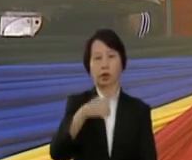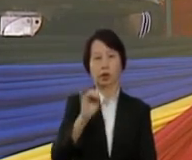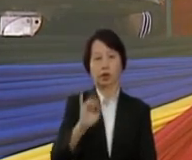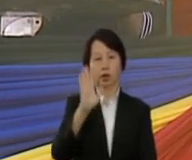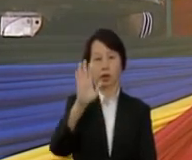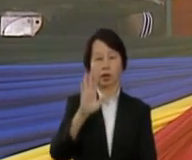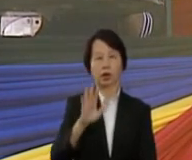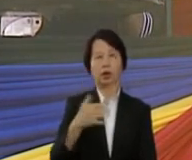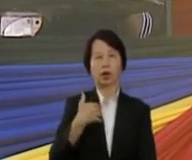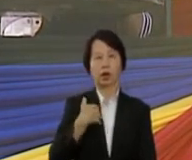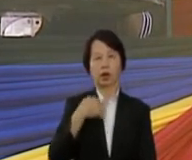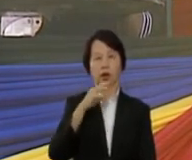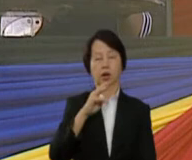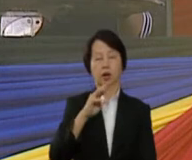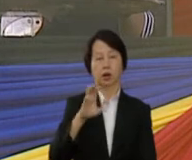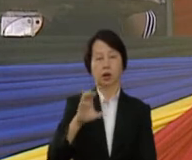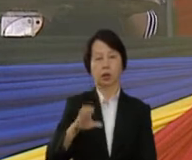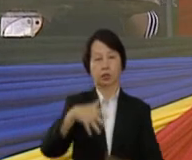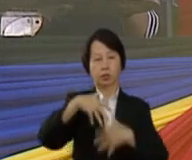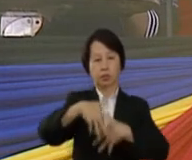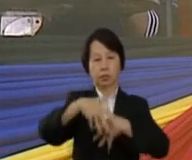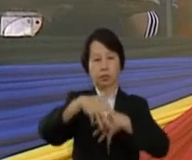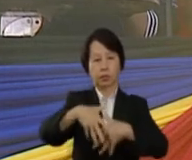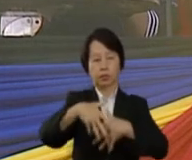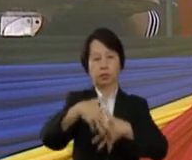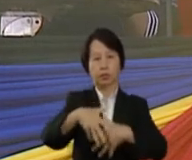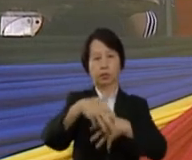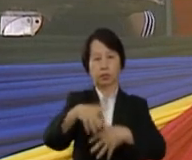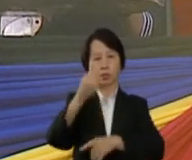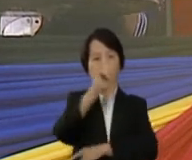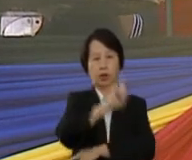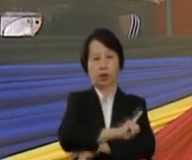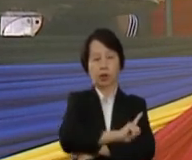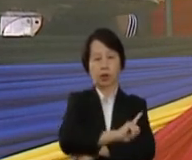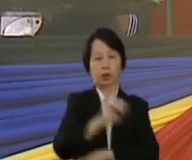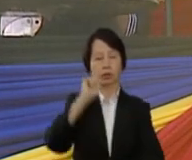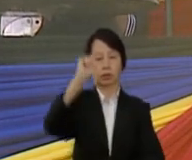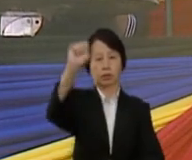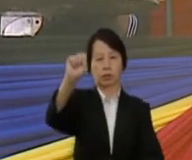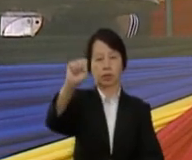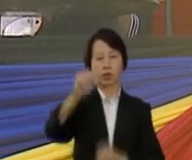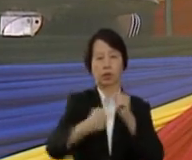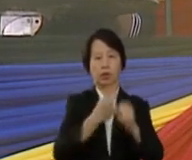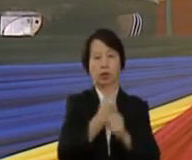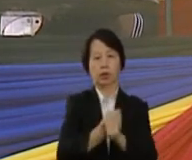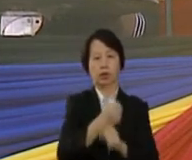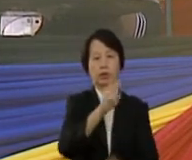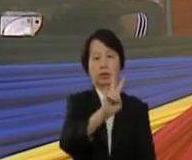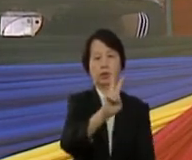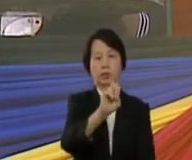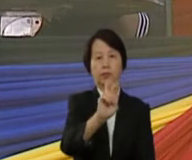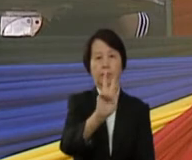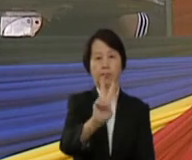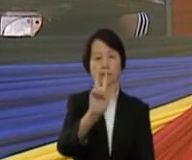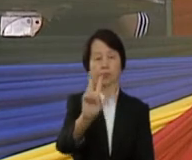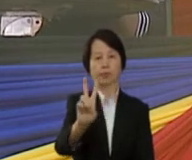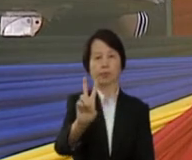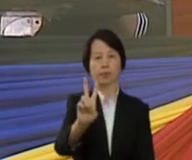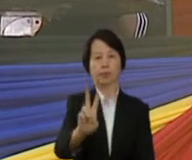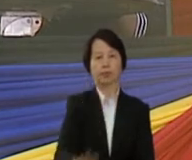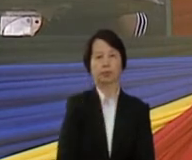akan mengacarakan acara perbarisan dan perarakan Hari Kebangsaan tahun